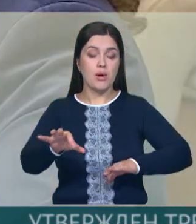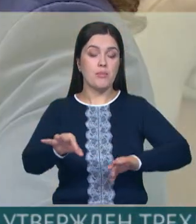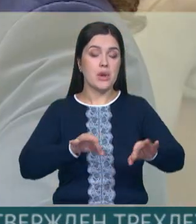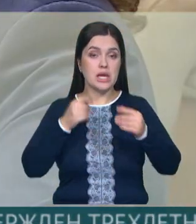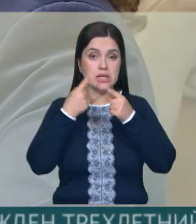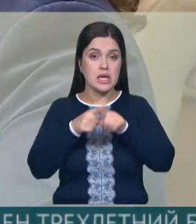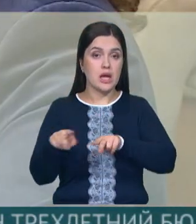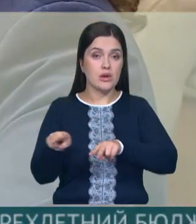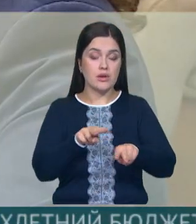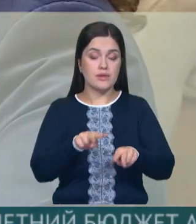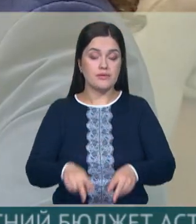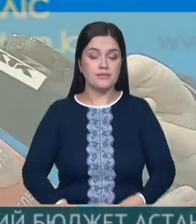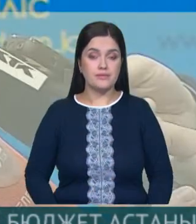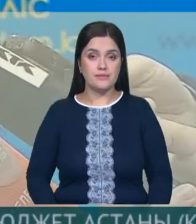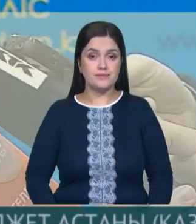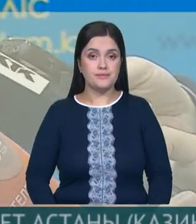техрегулирования и метрологии.